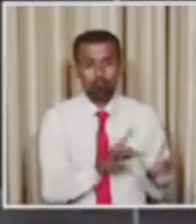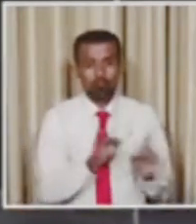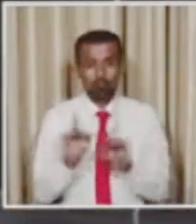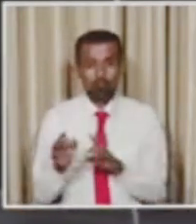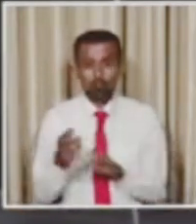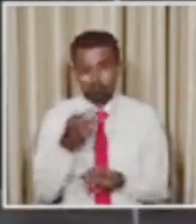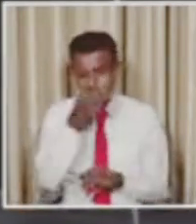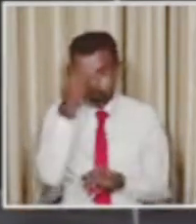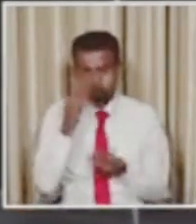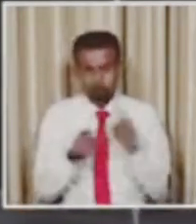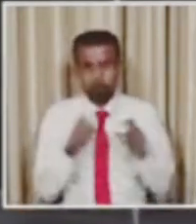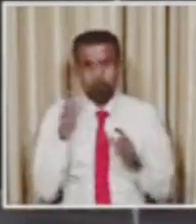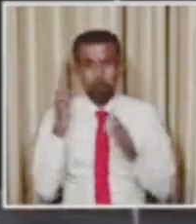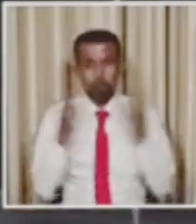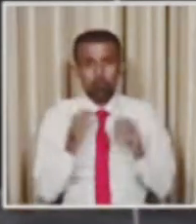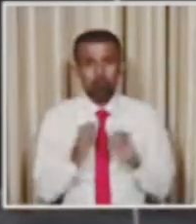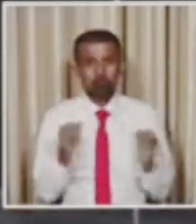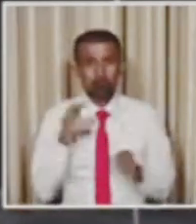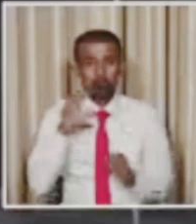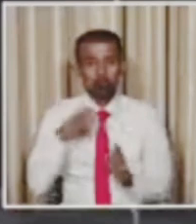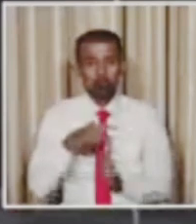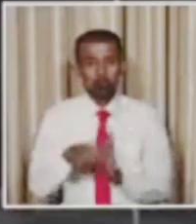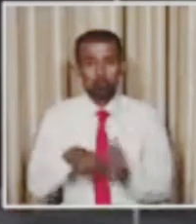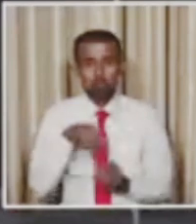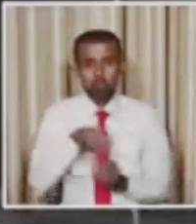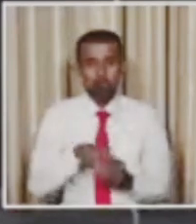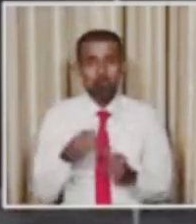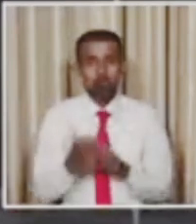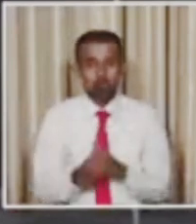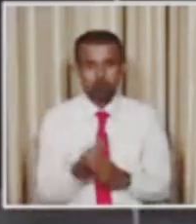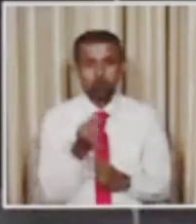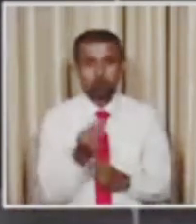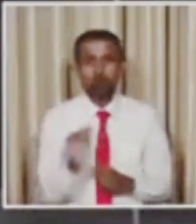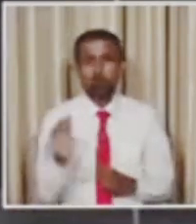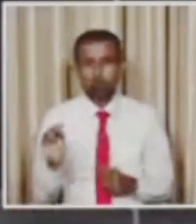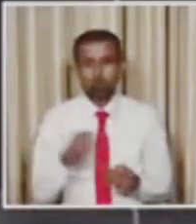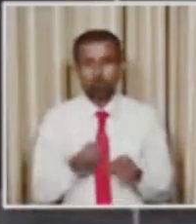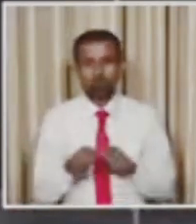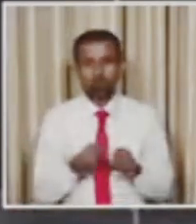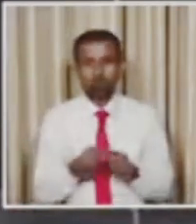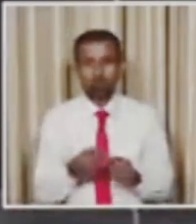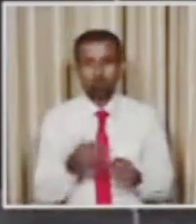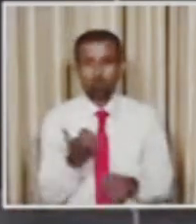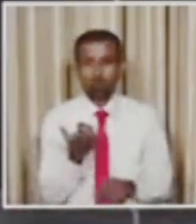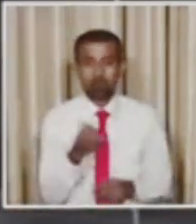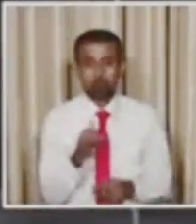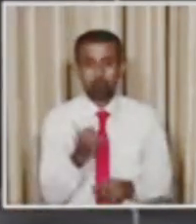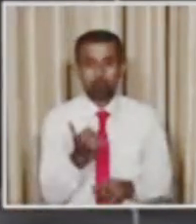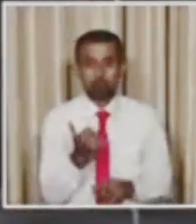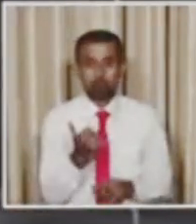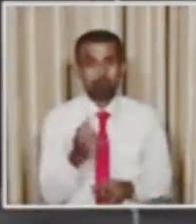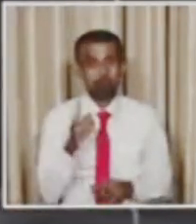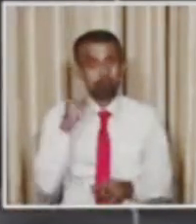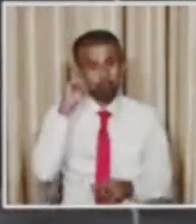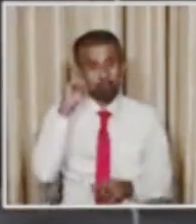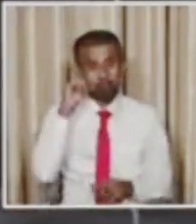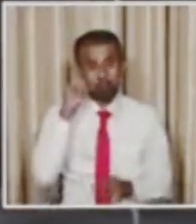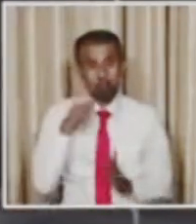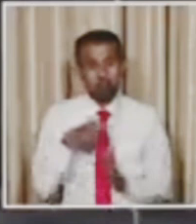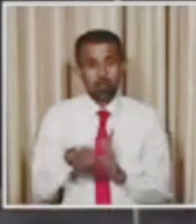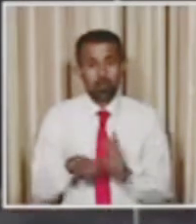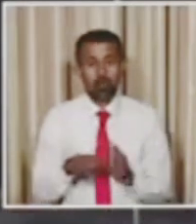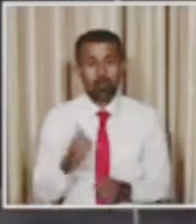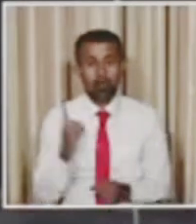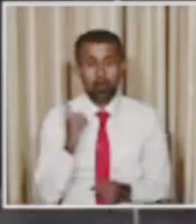දෙමළ ජනතාවට ලෝකේ නැති රට අපි ශ්‍රී ලංකාව ඇතුළේ නිර්මාණය කරලා දෙන්නම්. වැරදිලාවත් එදා මේ රටේ